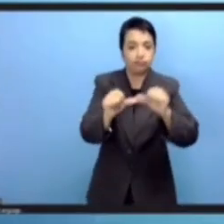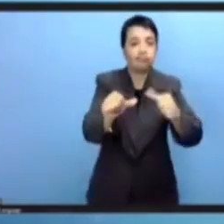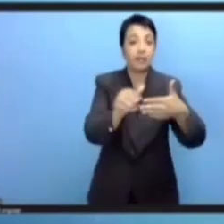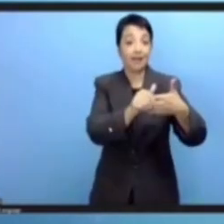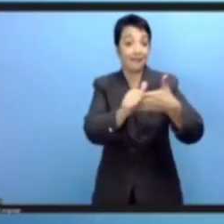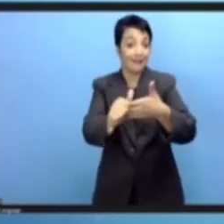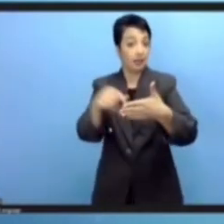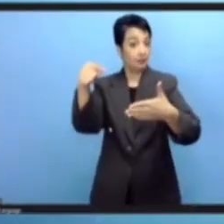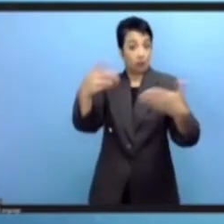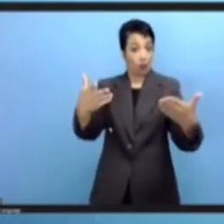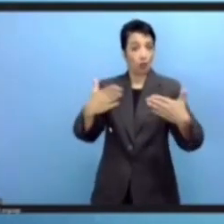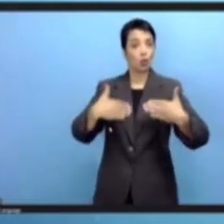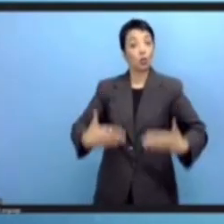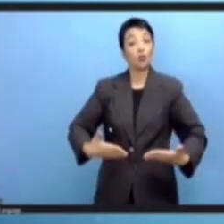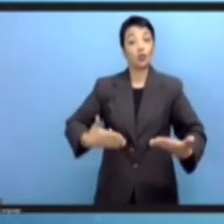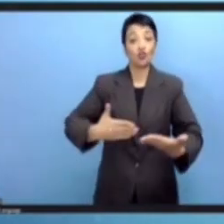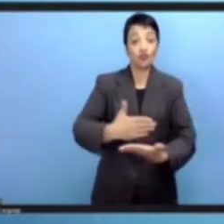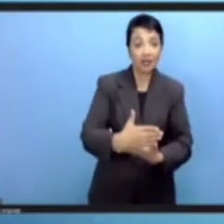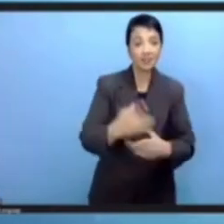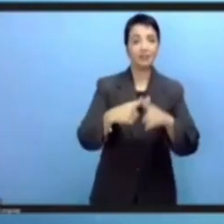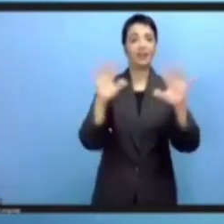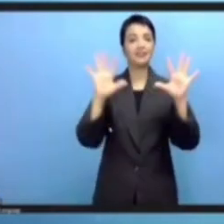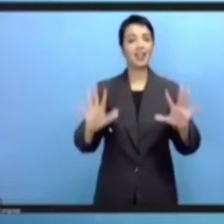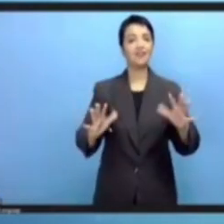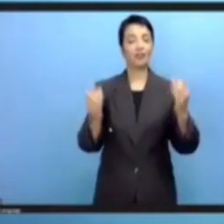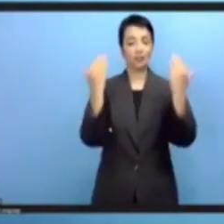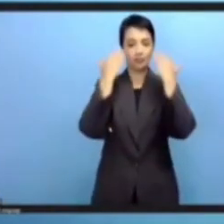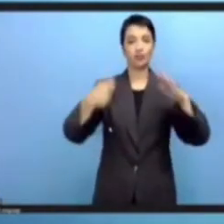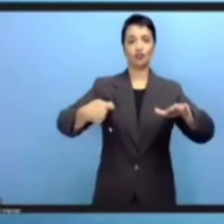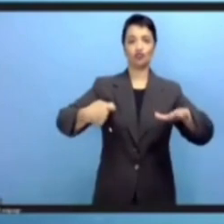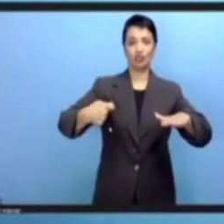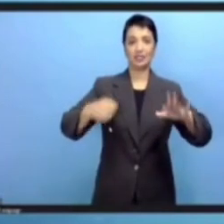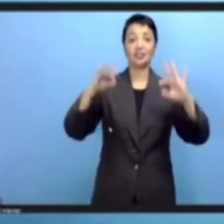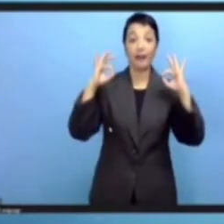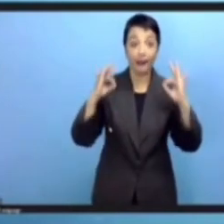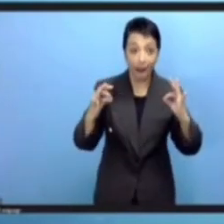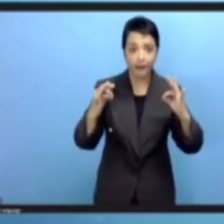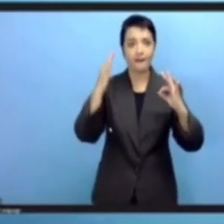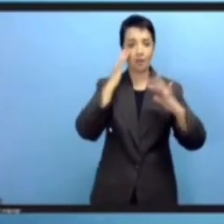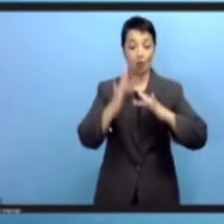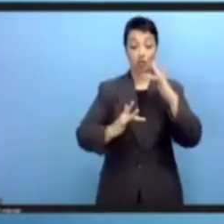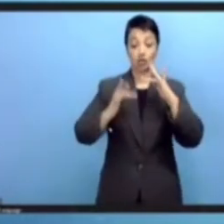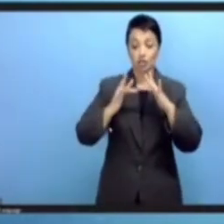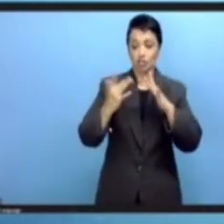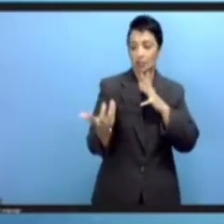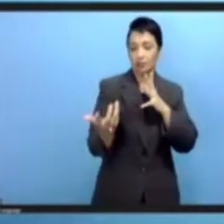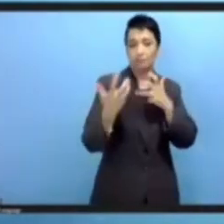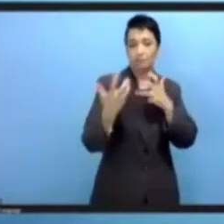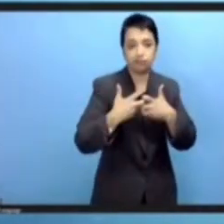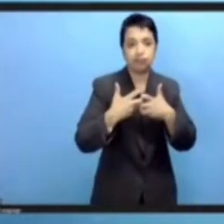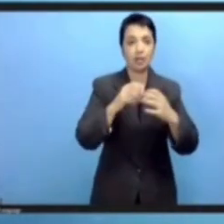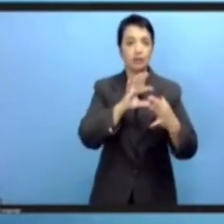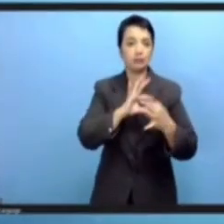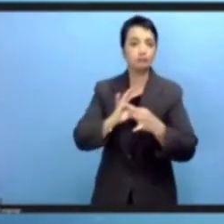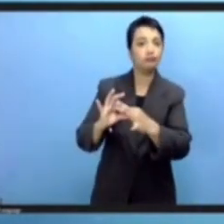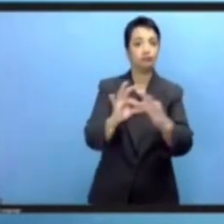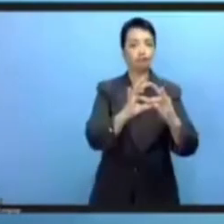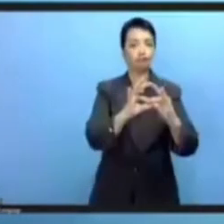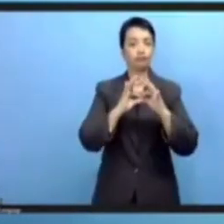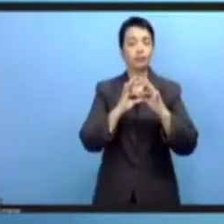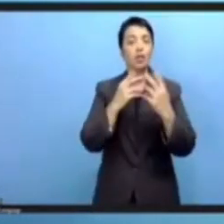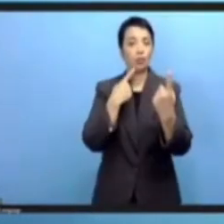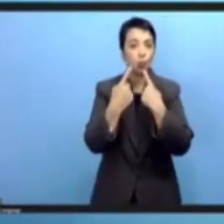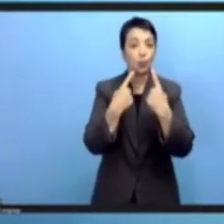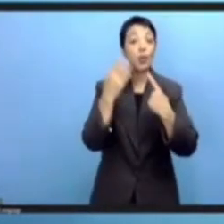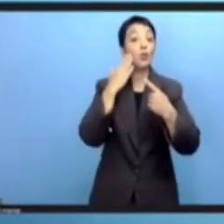à prier pour qu'il y ait donc un rôle supplémentaire pour ce forum dans l'encouragement des